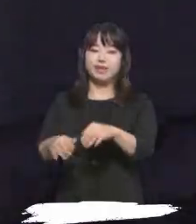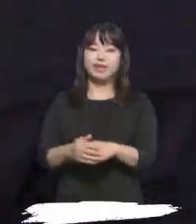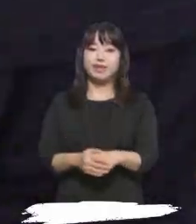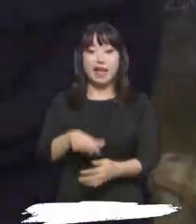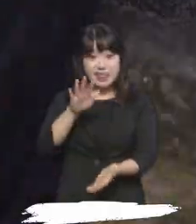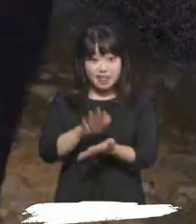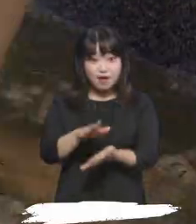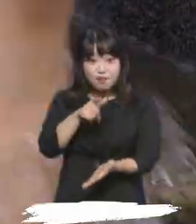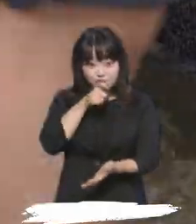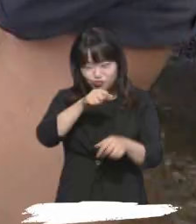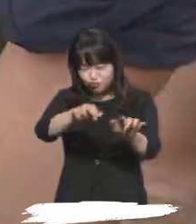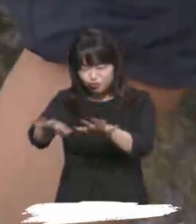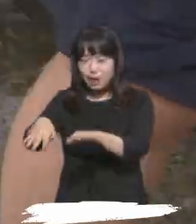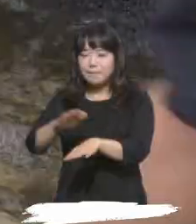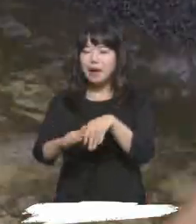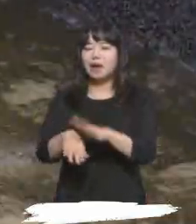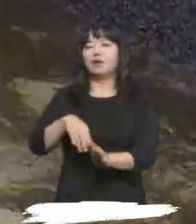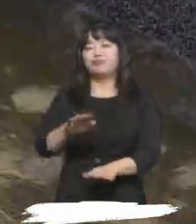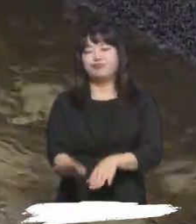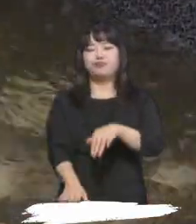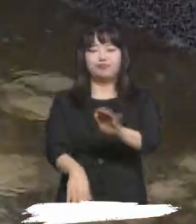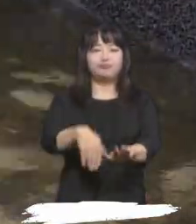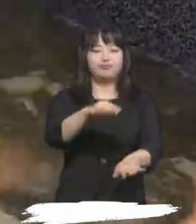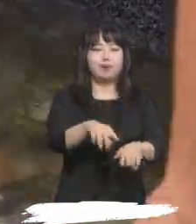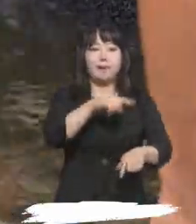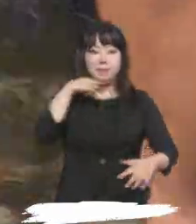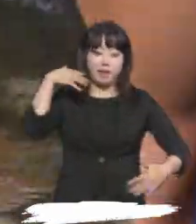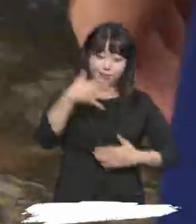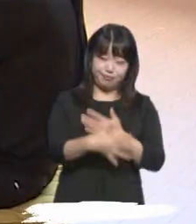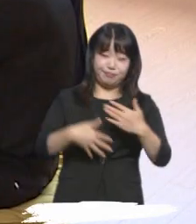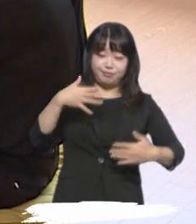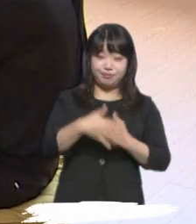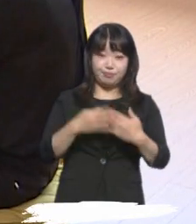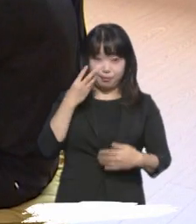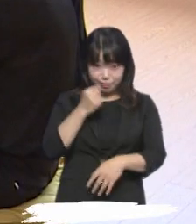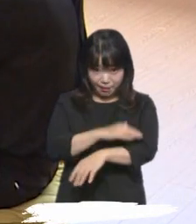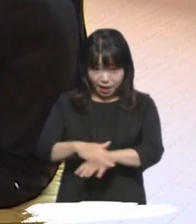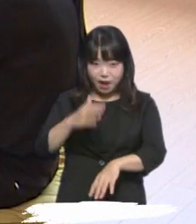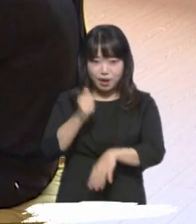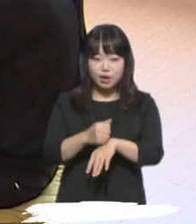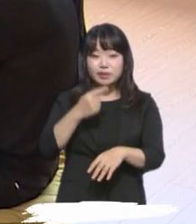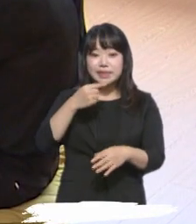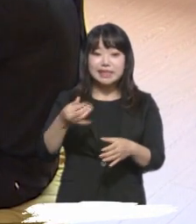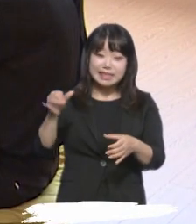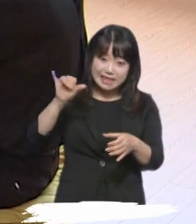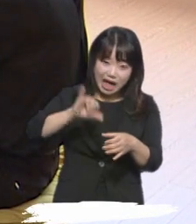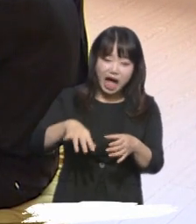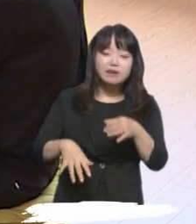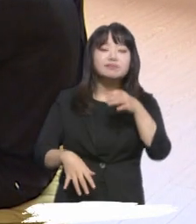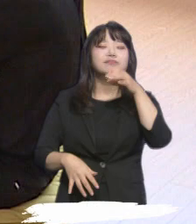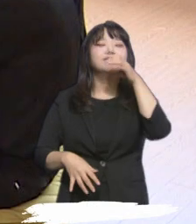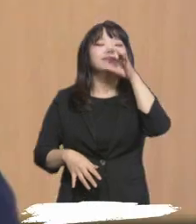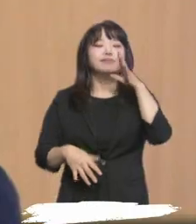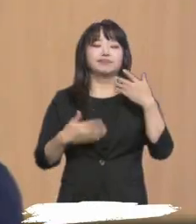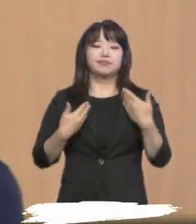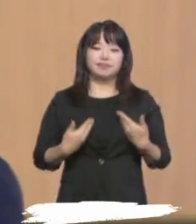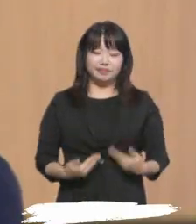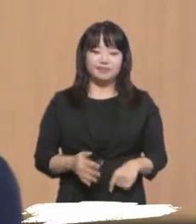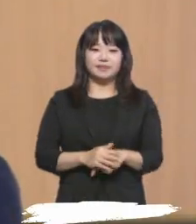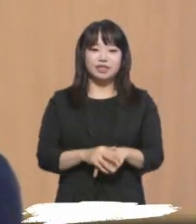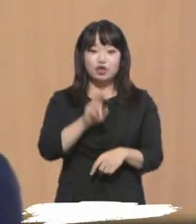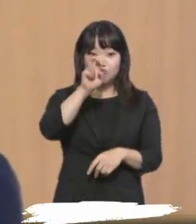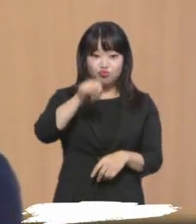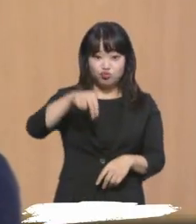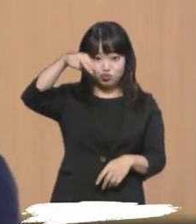물에 발을 담고 걷는 사이 혈액순환을 체감하고 차담으로 마무리합니다. 도봉구